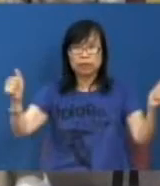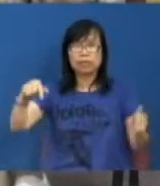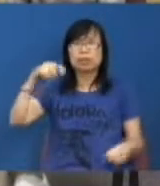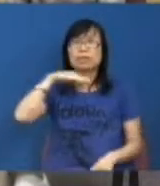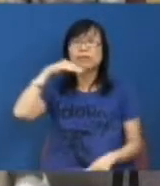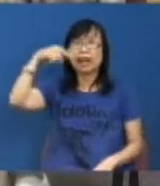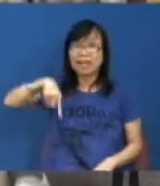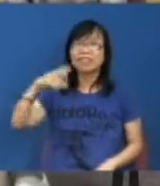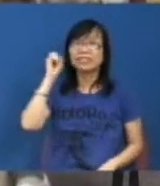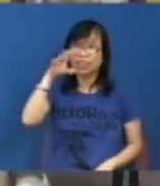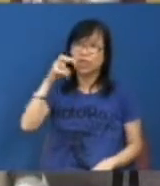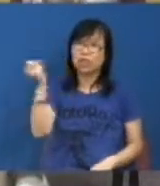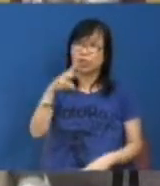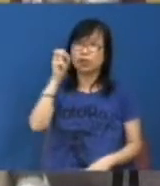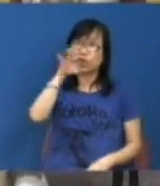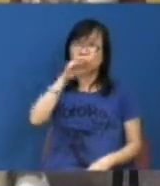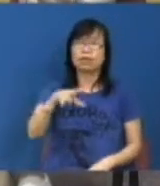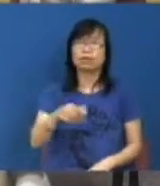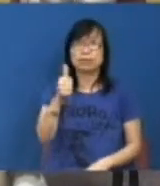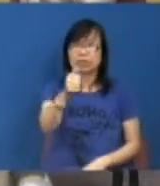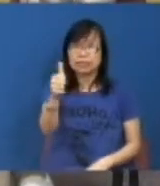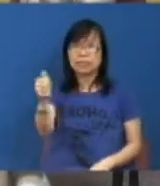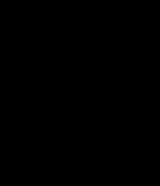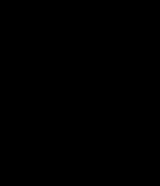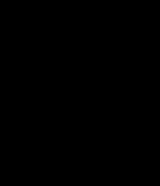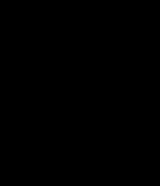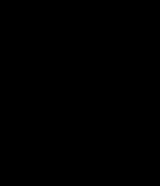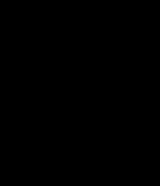後再同大家傾過，好唔好啊？多謝 Kenneth， 多謝你。